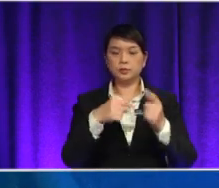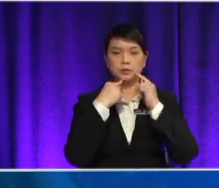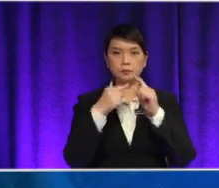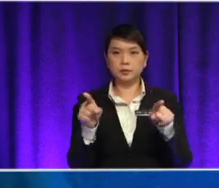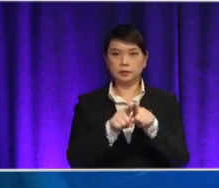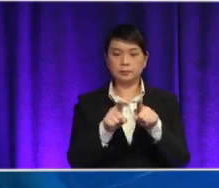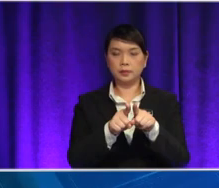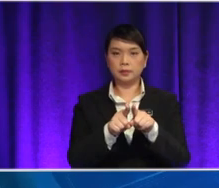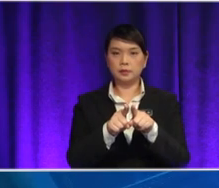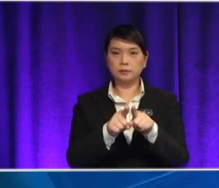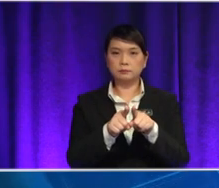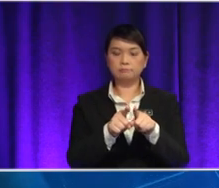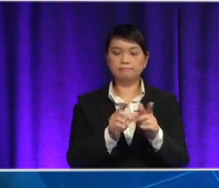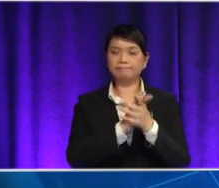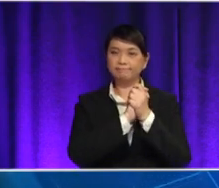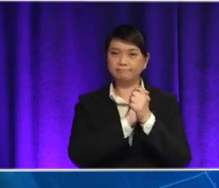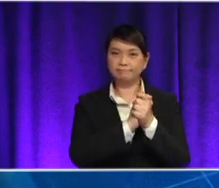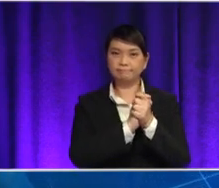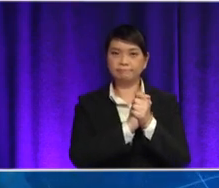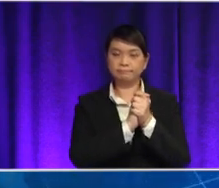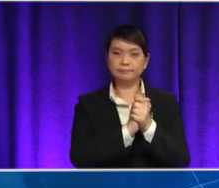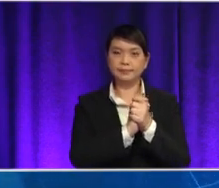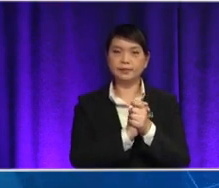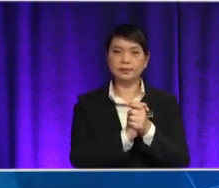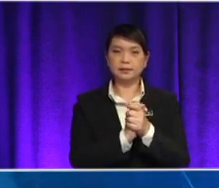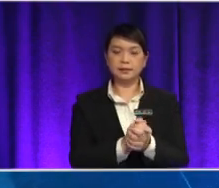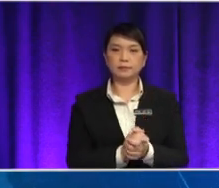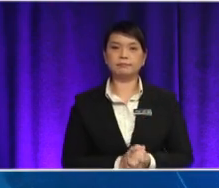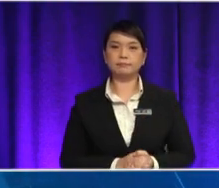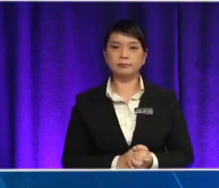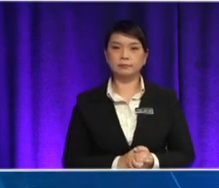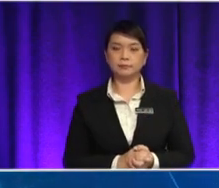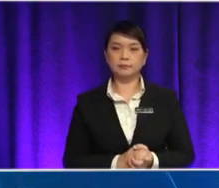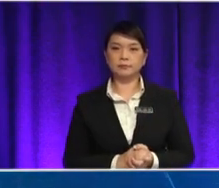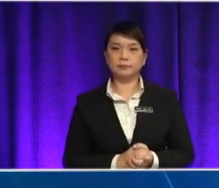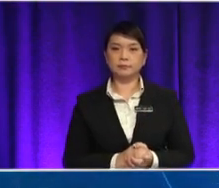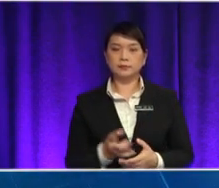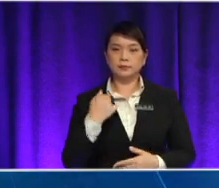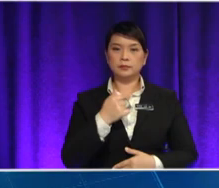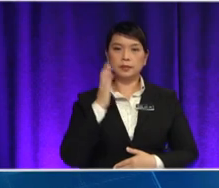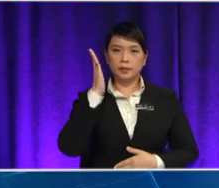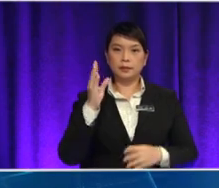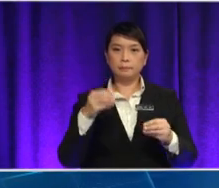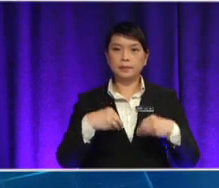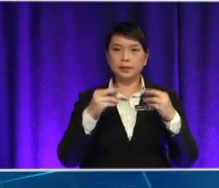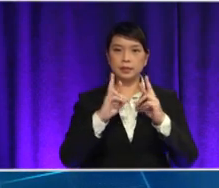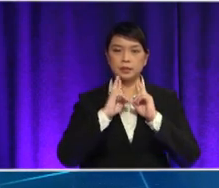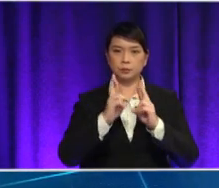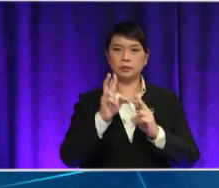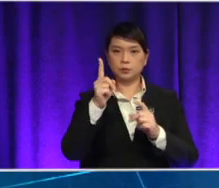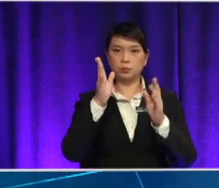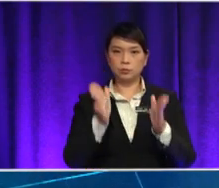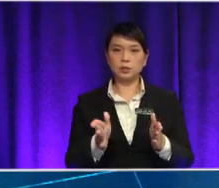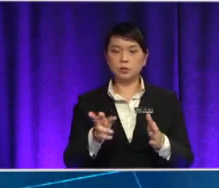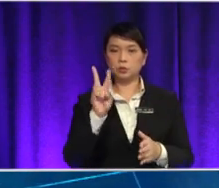murid saya berjaya menjawab. Sama dengan jawapan saya, cikgu. Ya, yeah, juga. Tahniah juga, Nisa. Jadi, kita bagilah ganjaran kepada mereka. Seorang dua